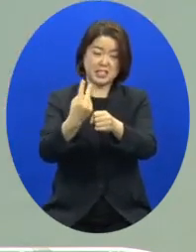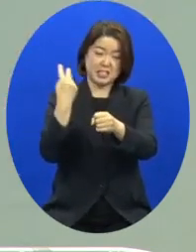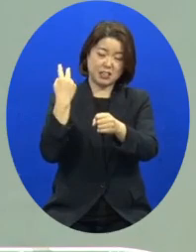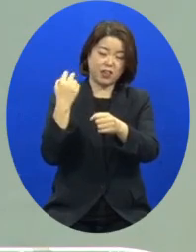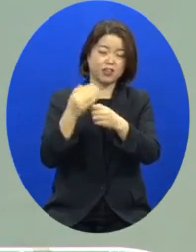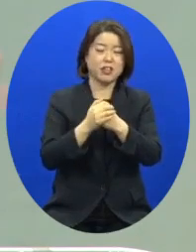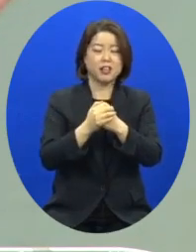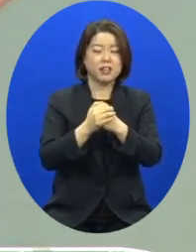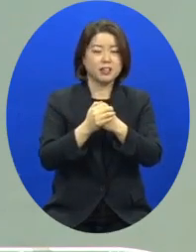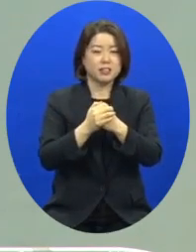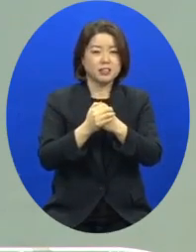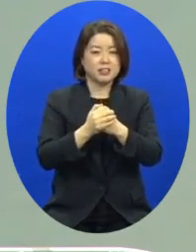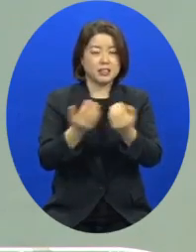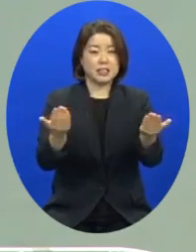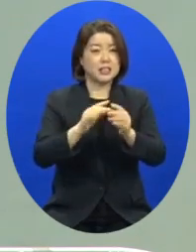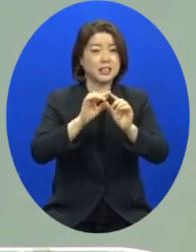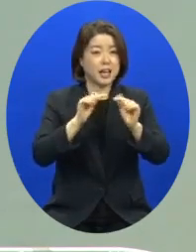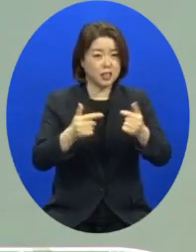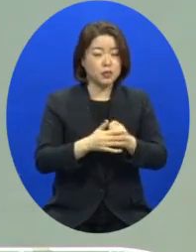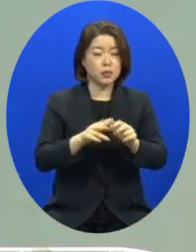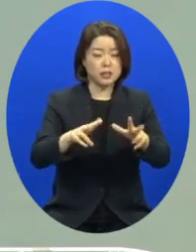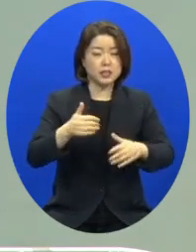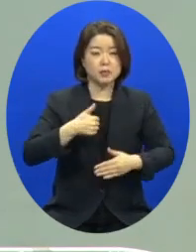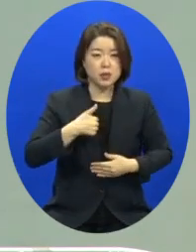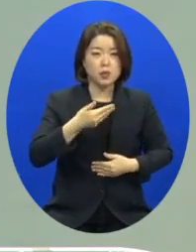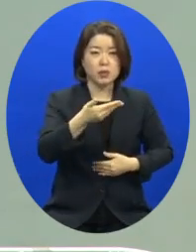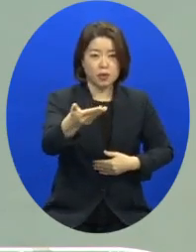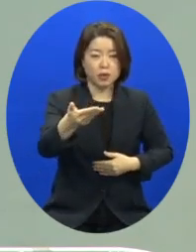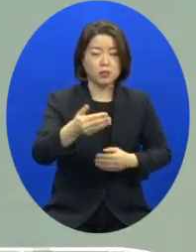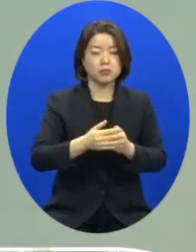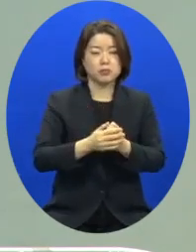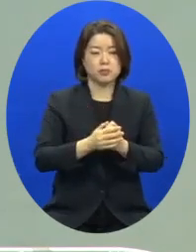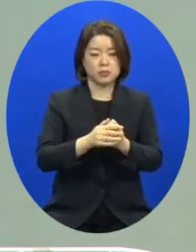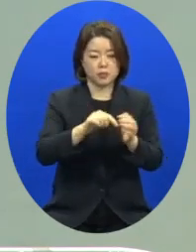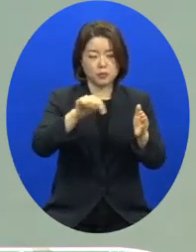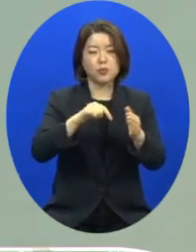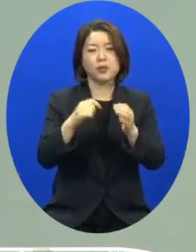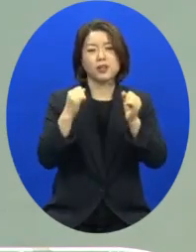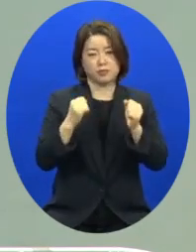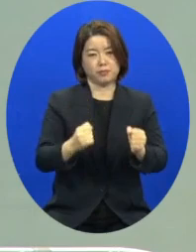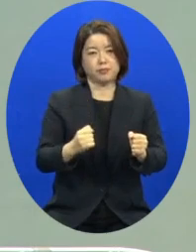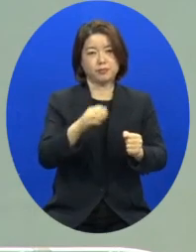아닙니다. 그 주님은 지금 저와 여러분 안에 거하고 계십니다.